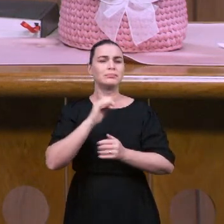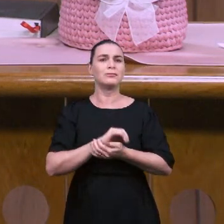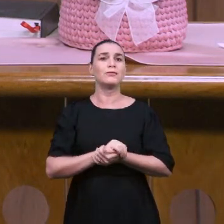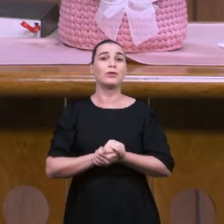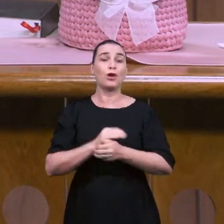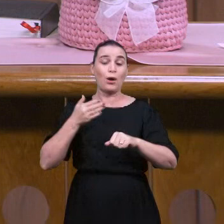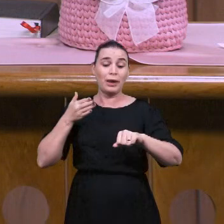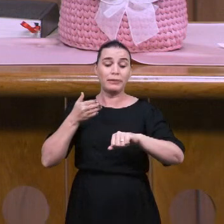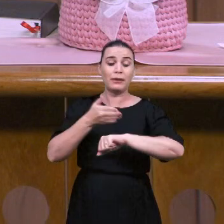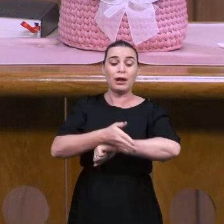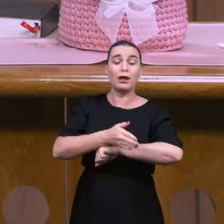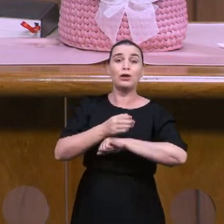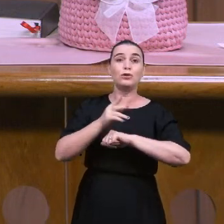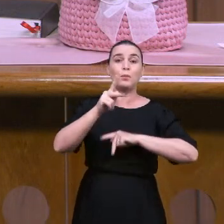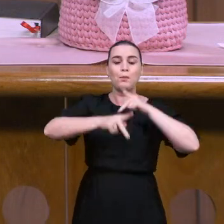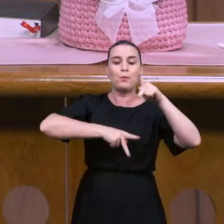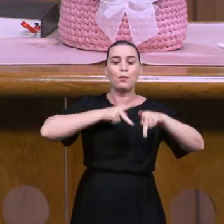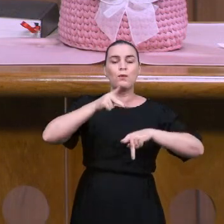l'entrée du peuple,